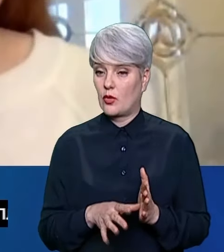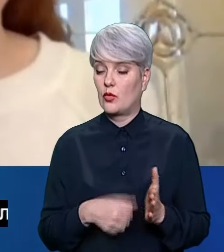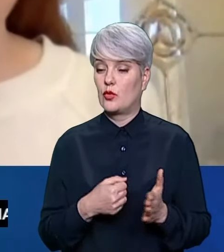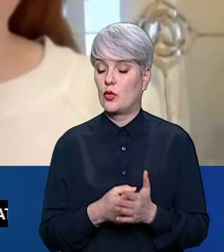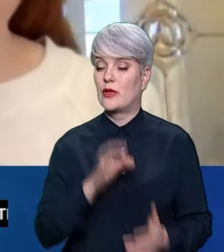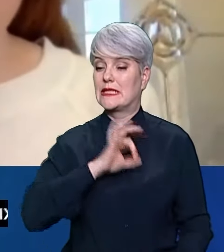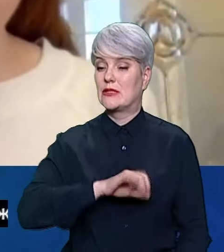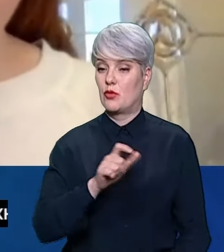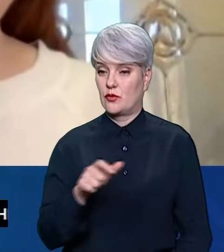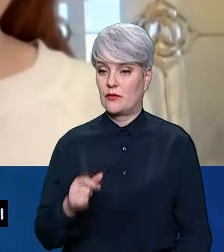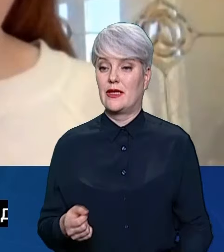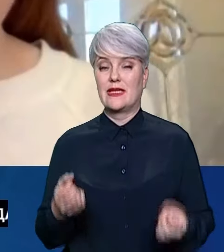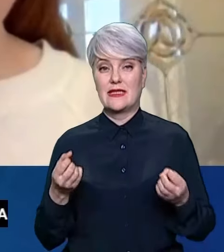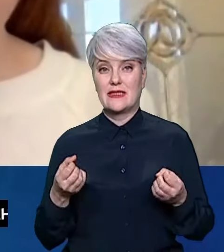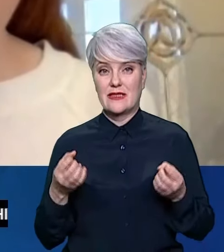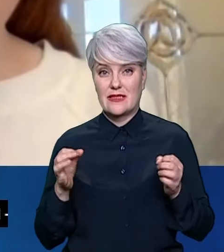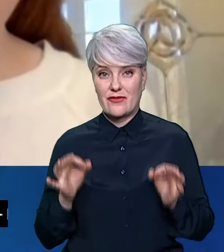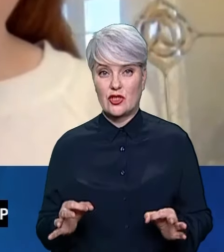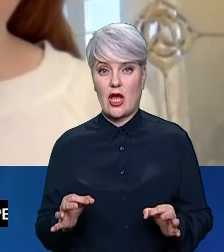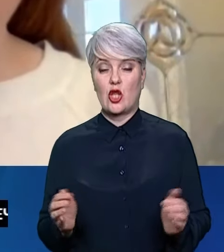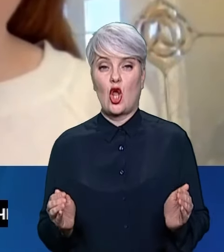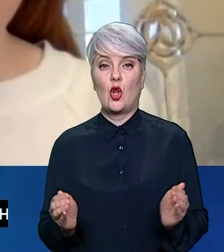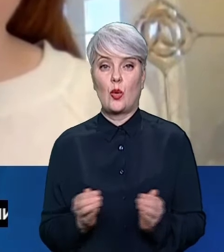до споживачів. Ну і, звичайно, локальна